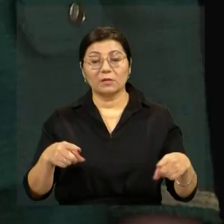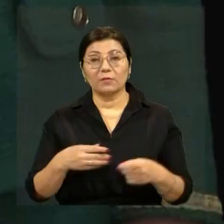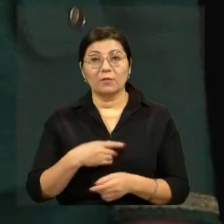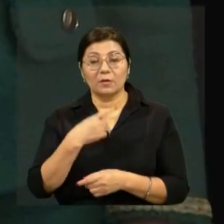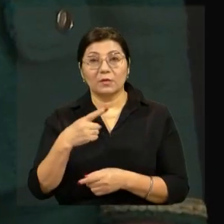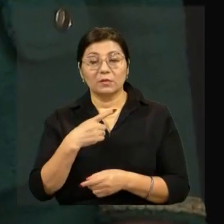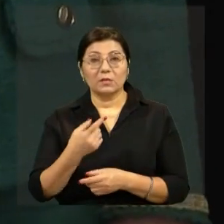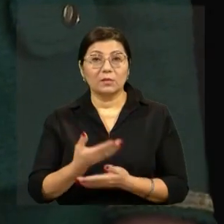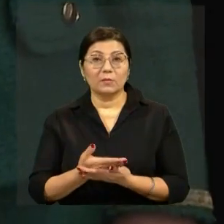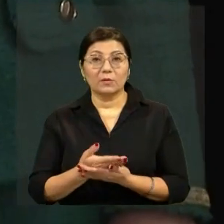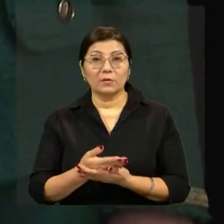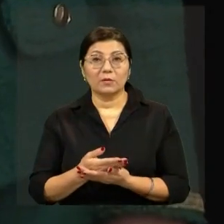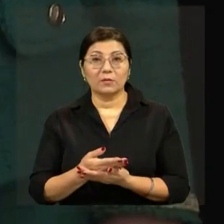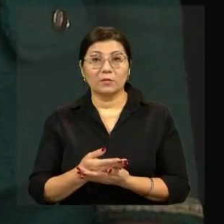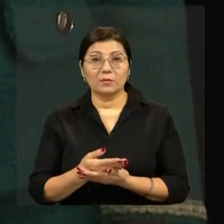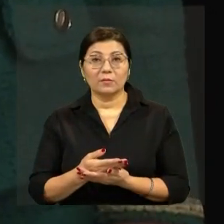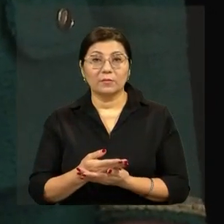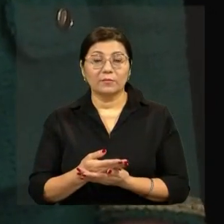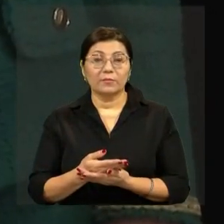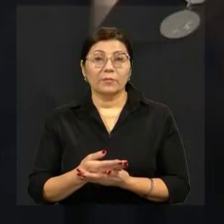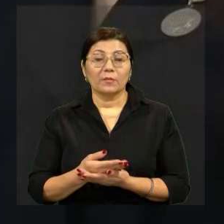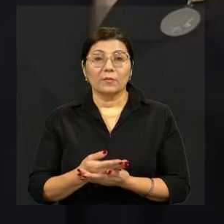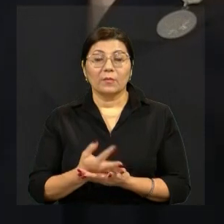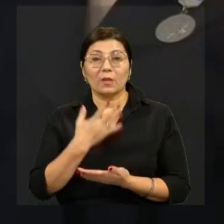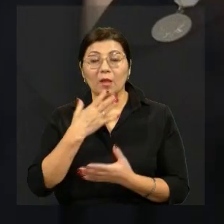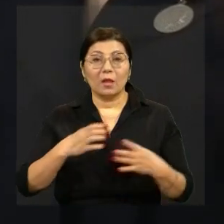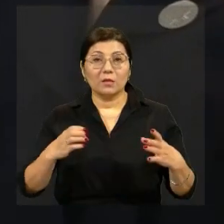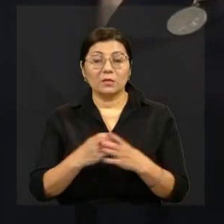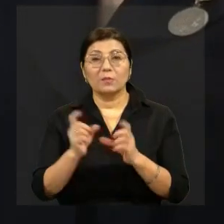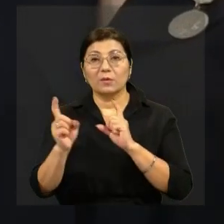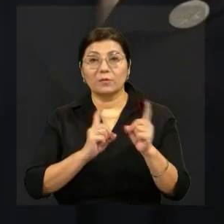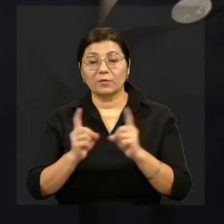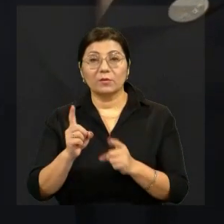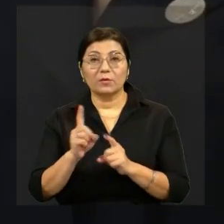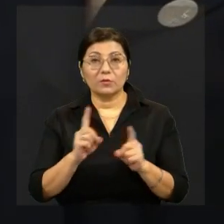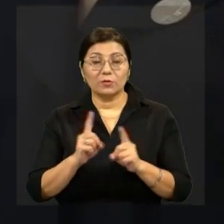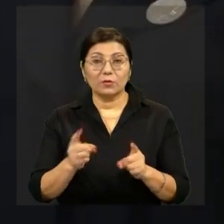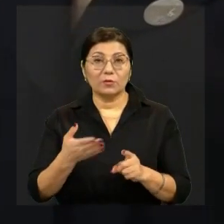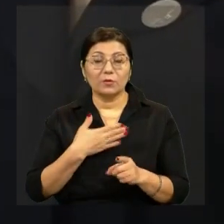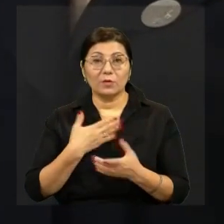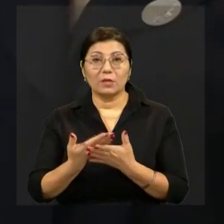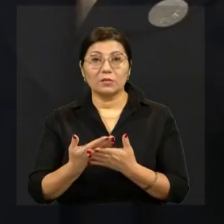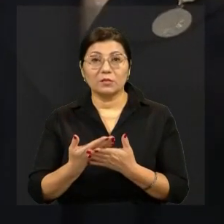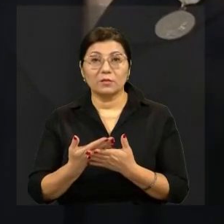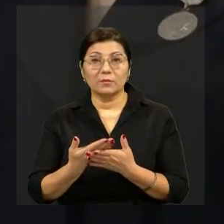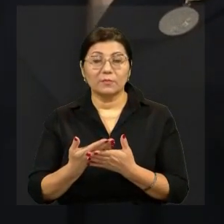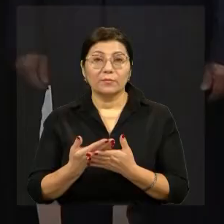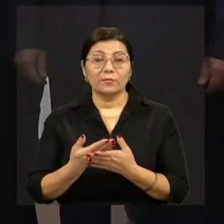на 32-й сессии ассамблеи, что наш бирюзовый